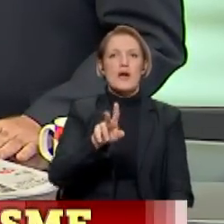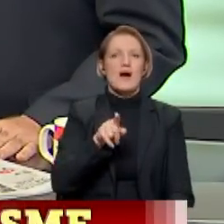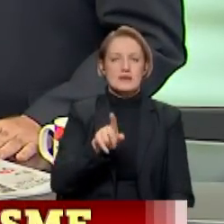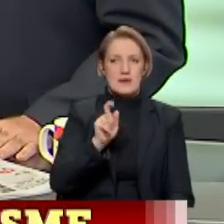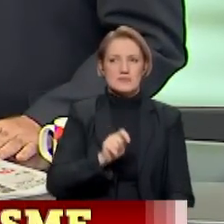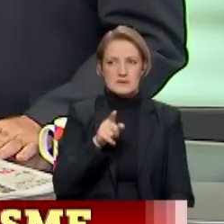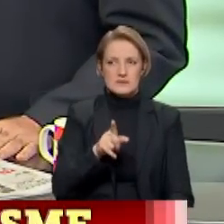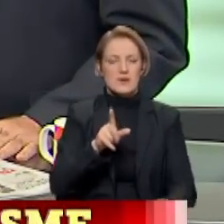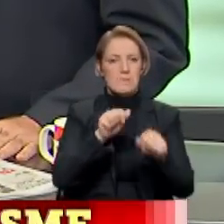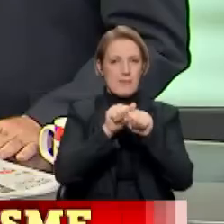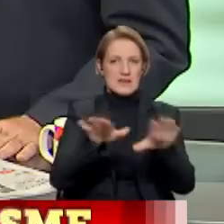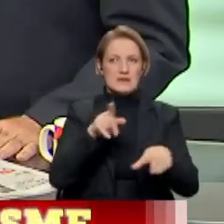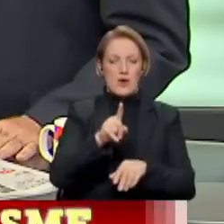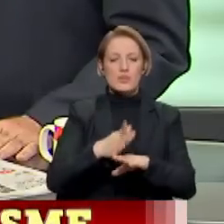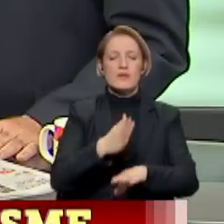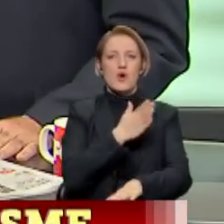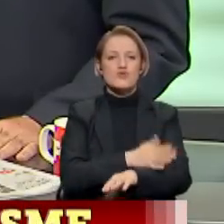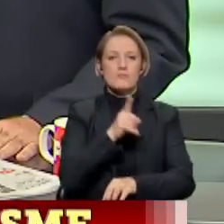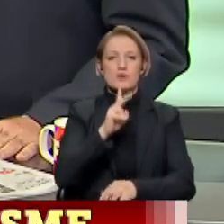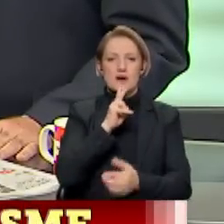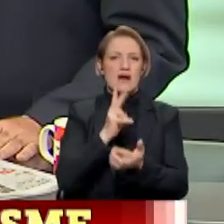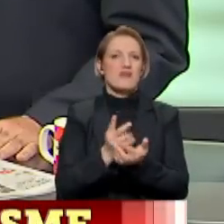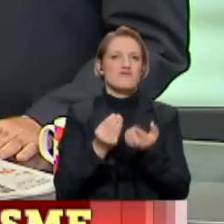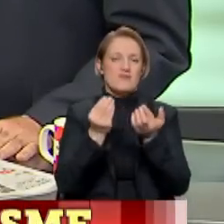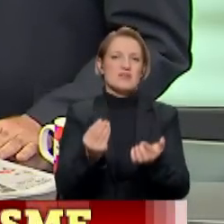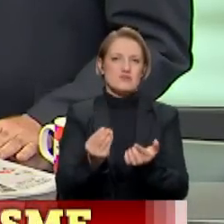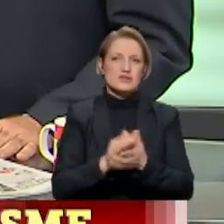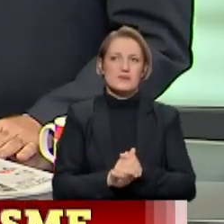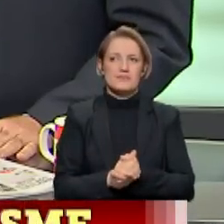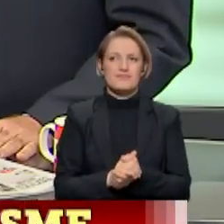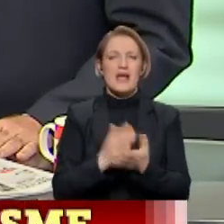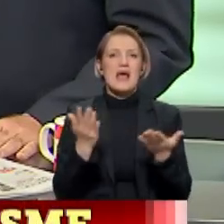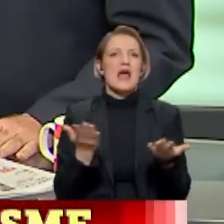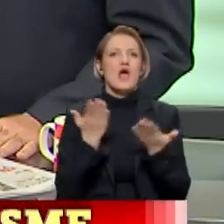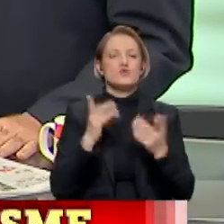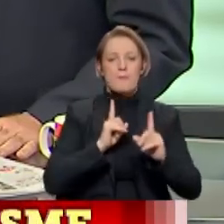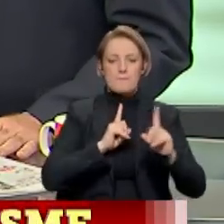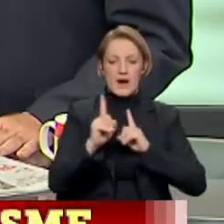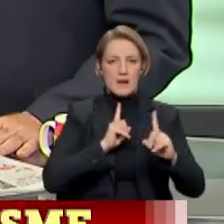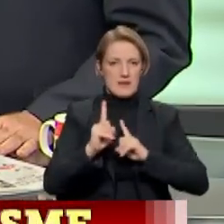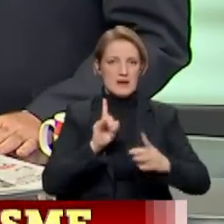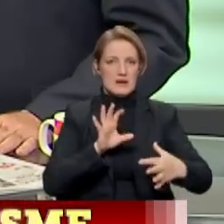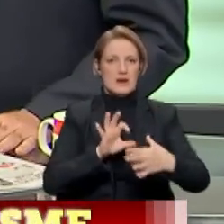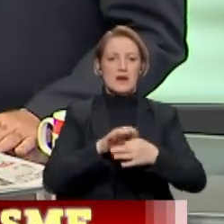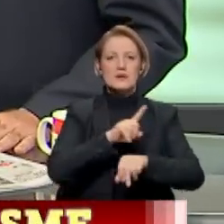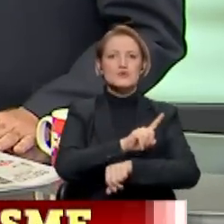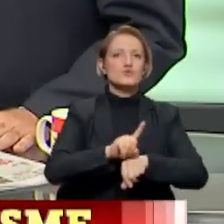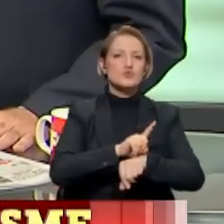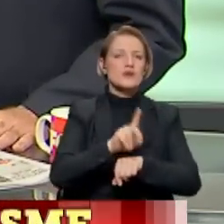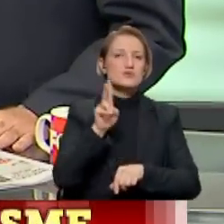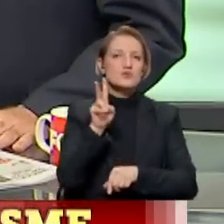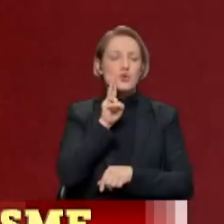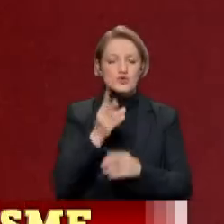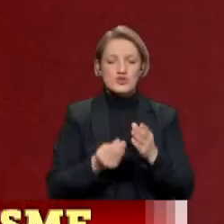yaptı o evet. Paylaşımı. Ondan önce bu karar verilmişti zaten. Yani henüz mahkemeyle ilgili süreç